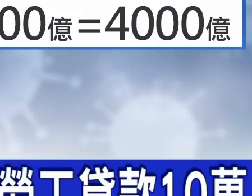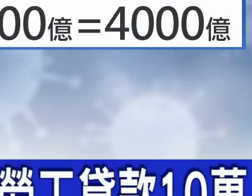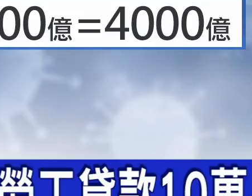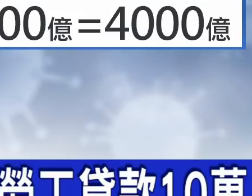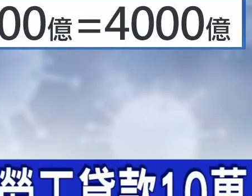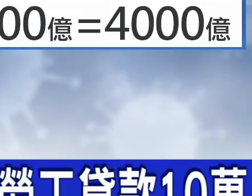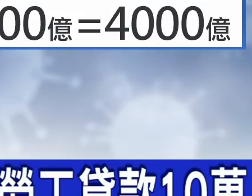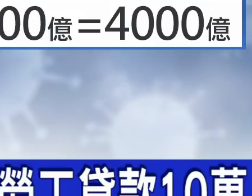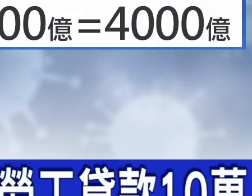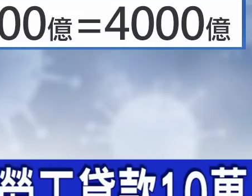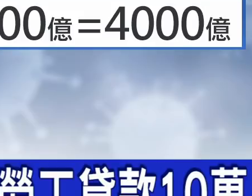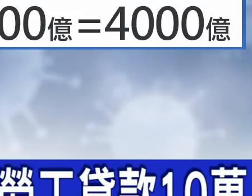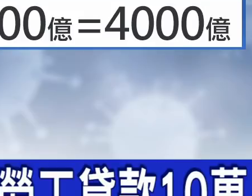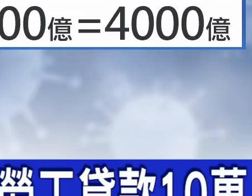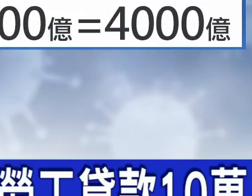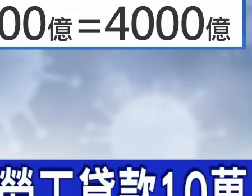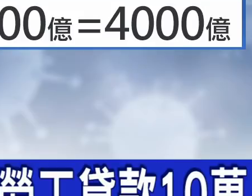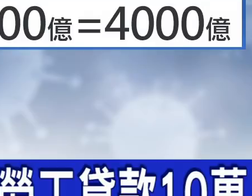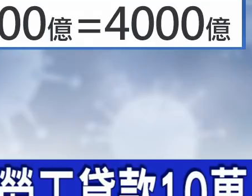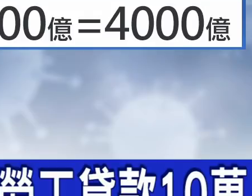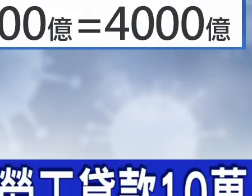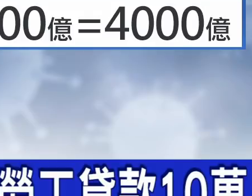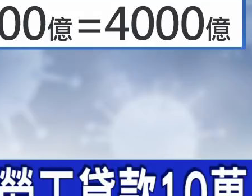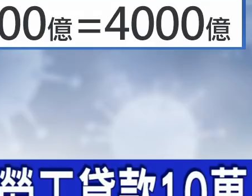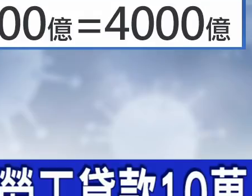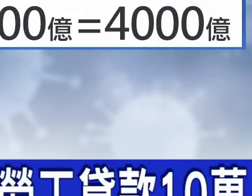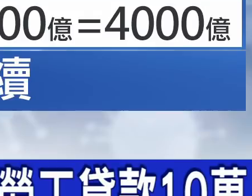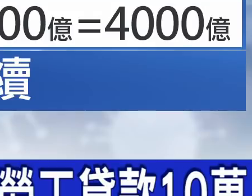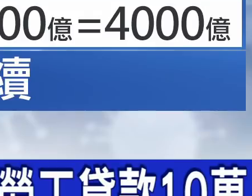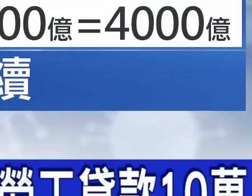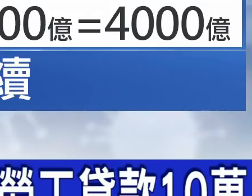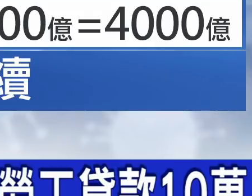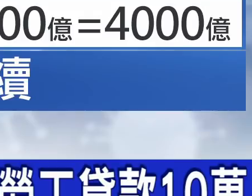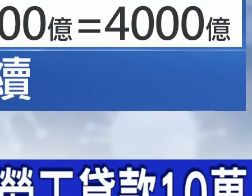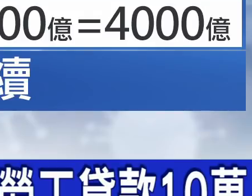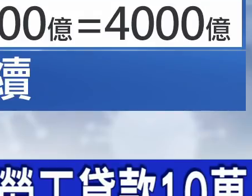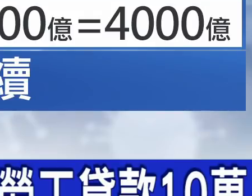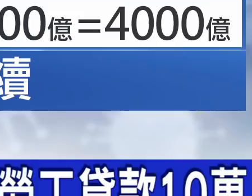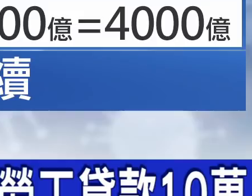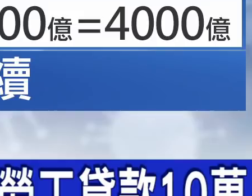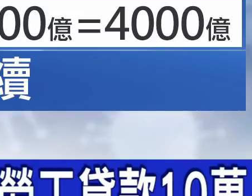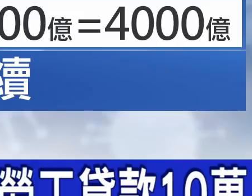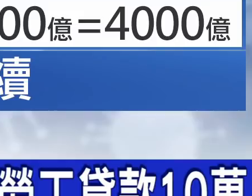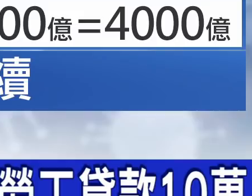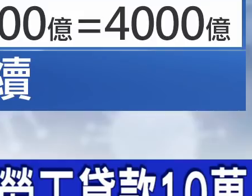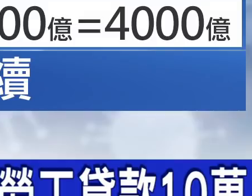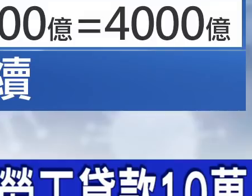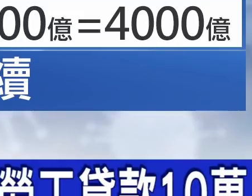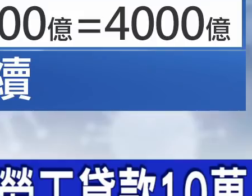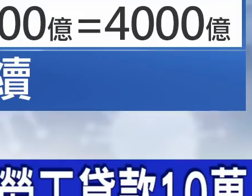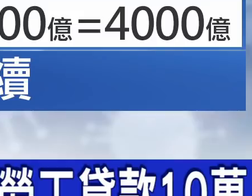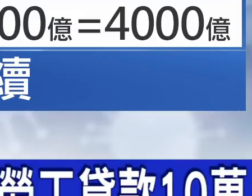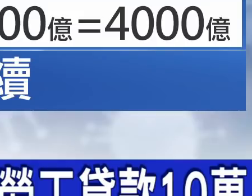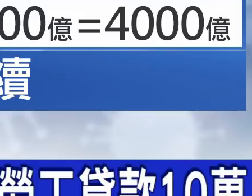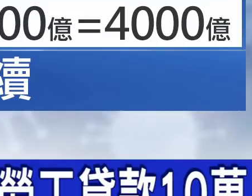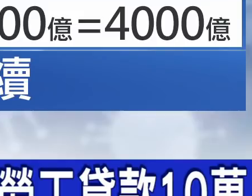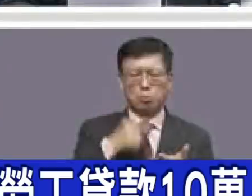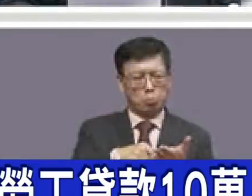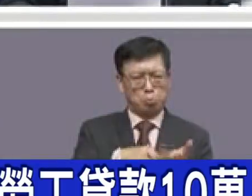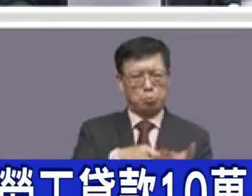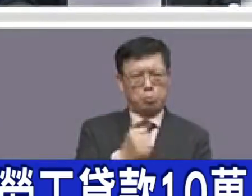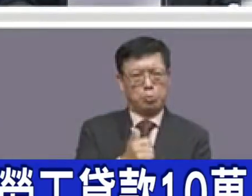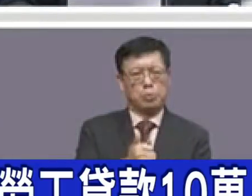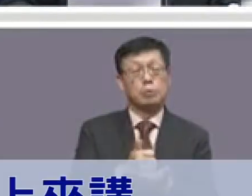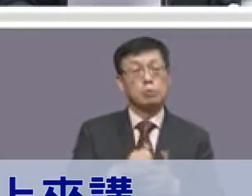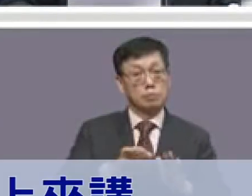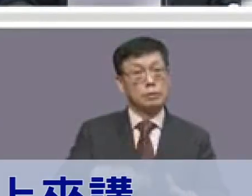外央行针对中小企业贷款额度再加码，总额达4000亿，每个人10万元上限的劳工纾困贷款这次也延续。 我们